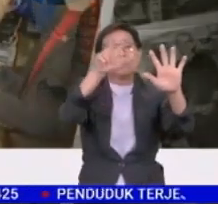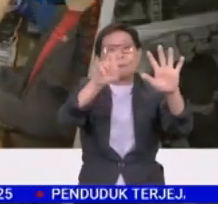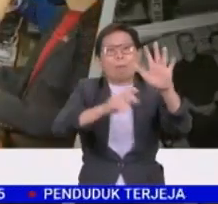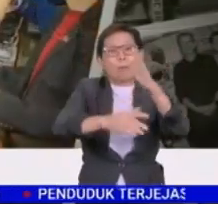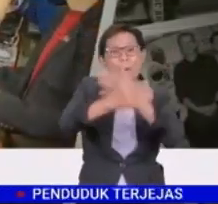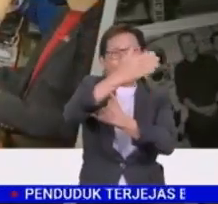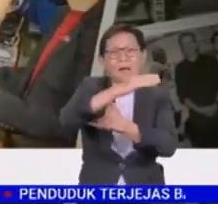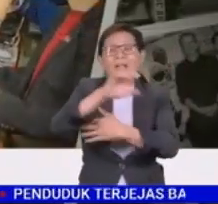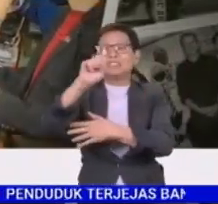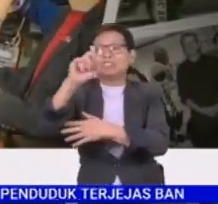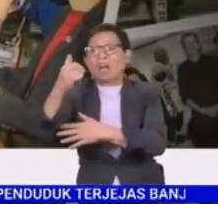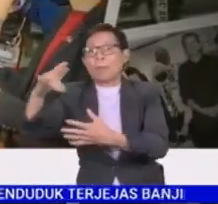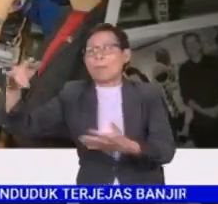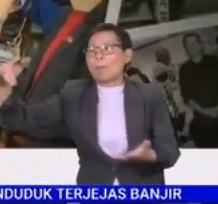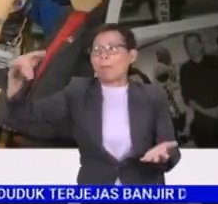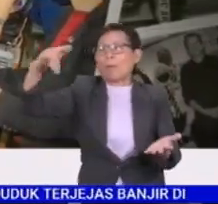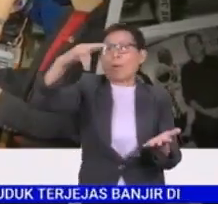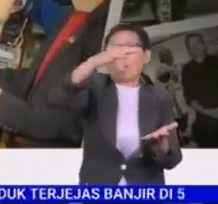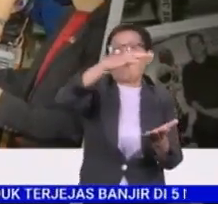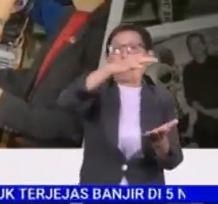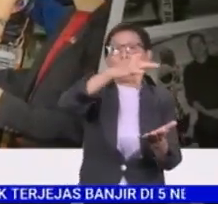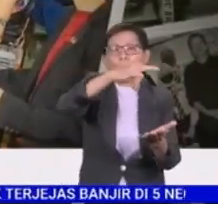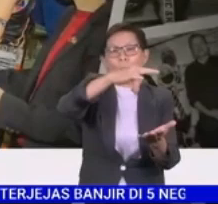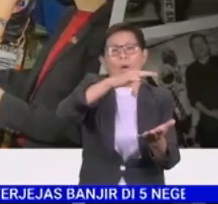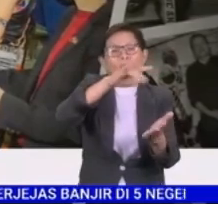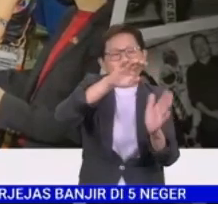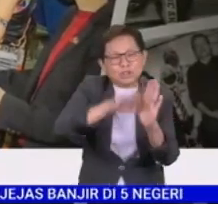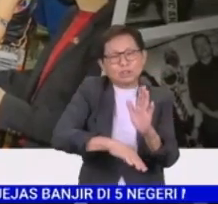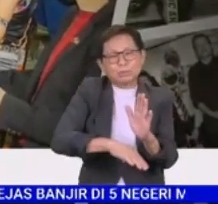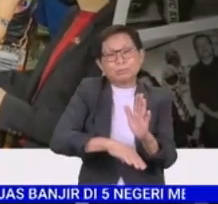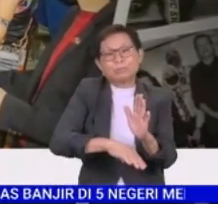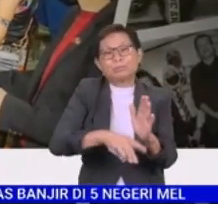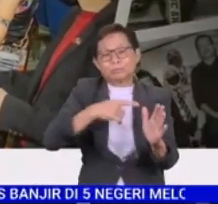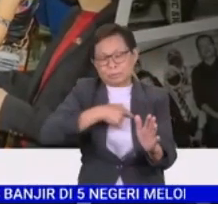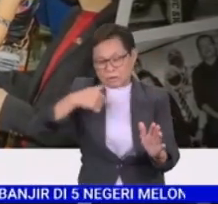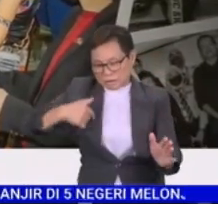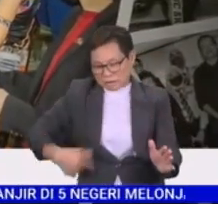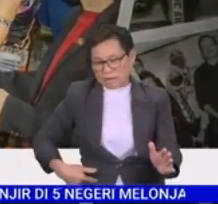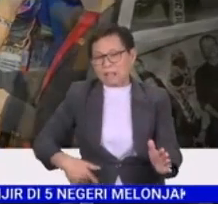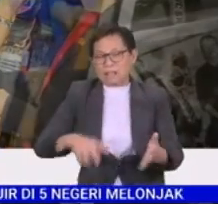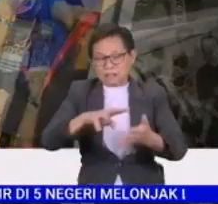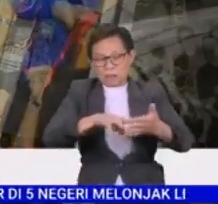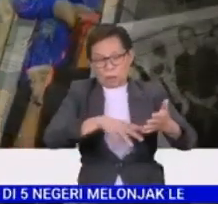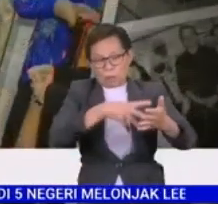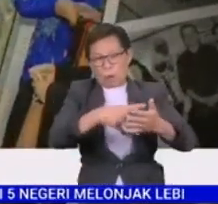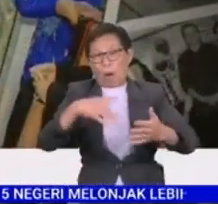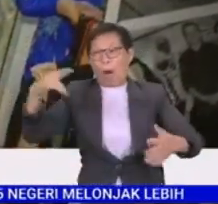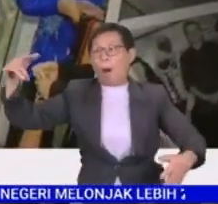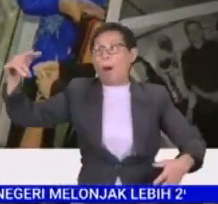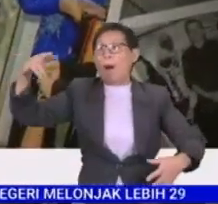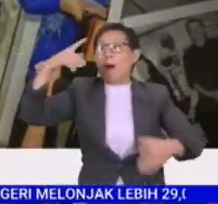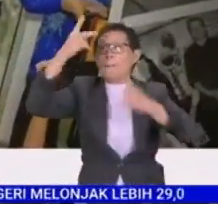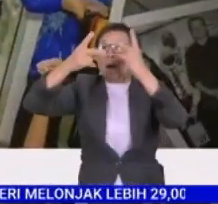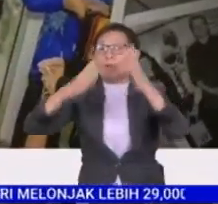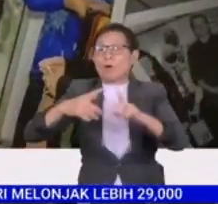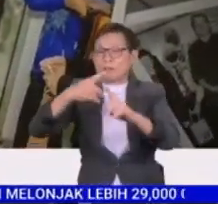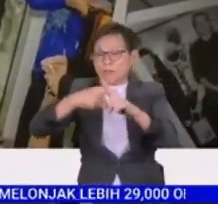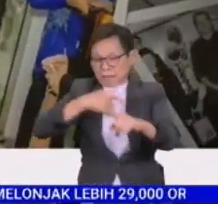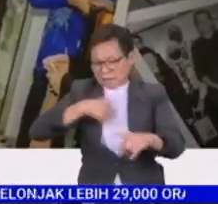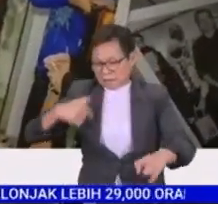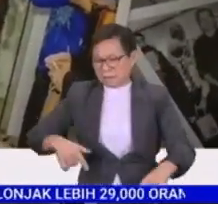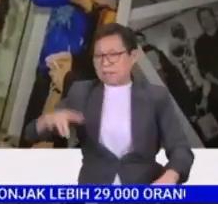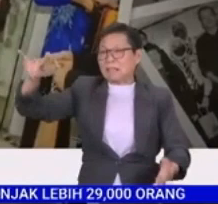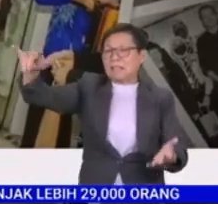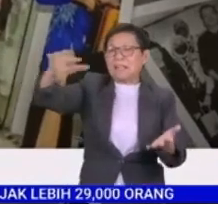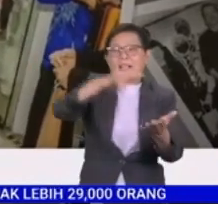melalui Syarikat penerbangan tambang murah tumpatan turut dijadwalkan ketibaan pelancong dari Shen China ke